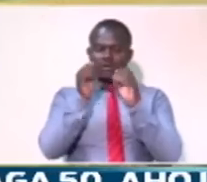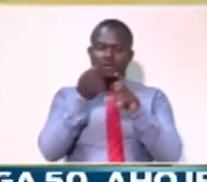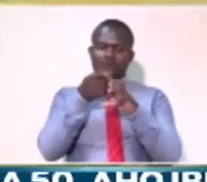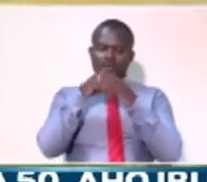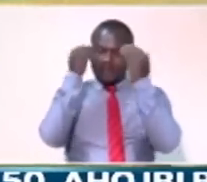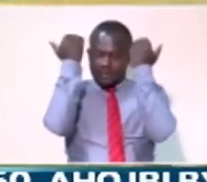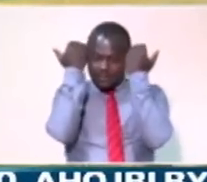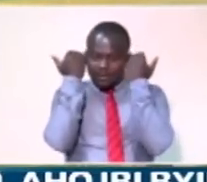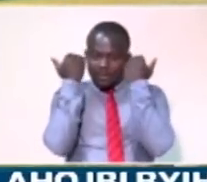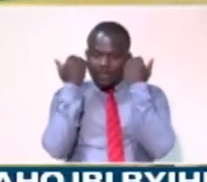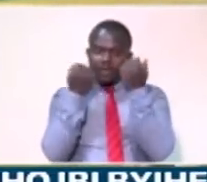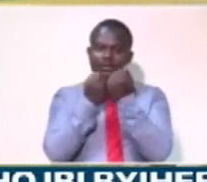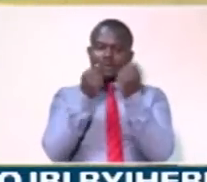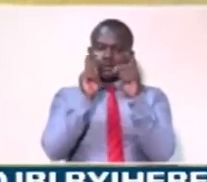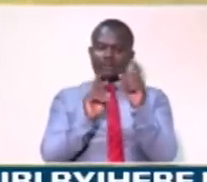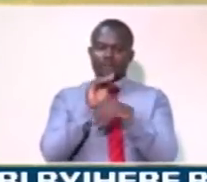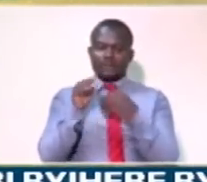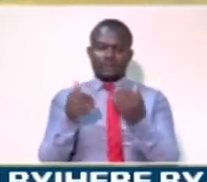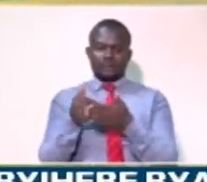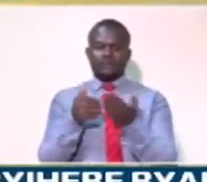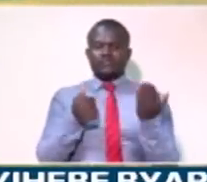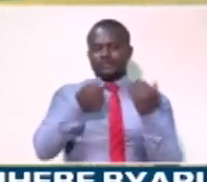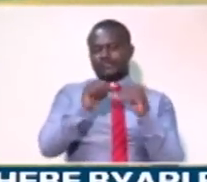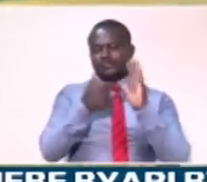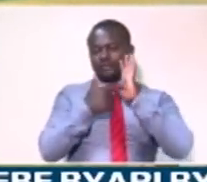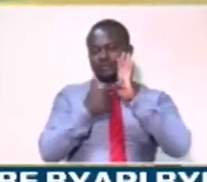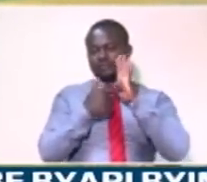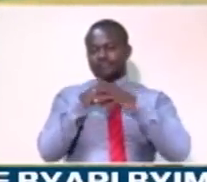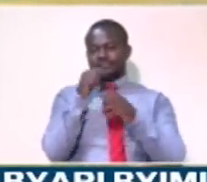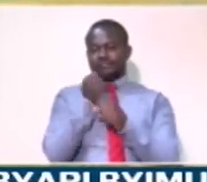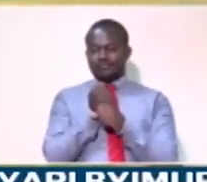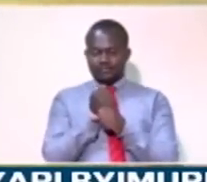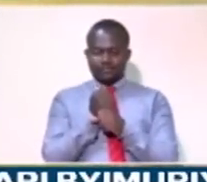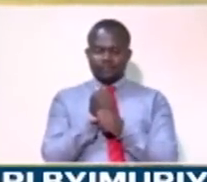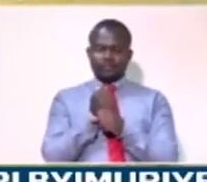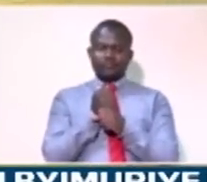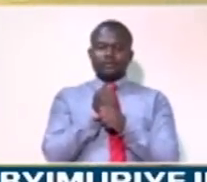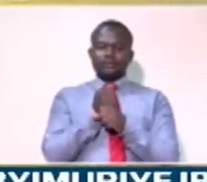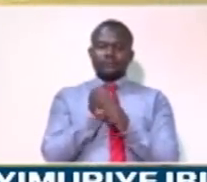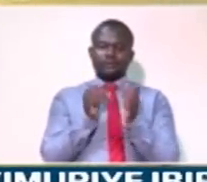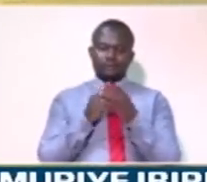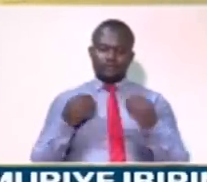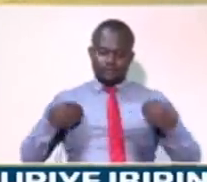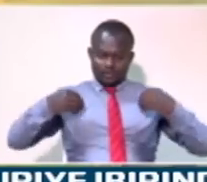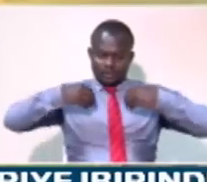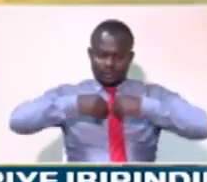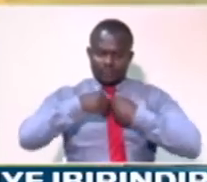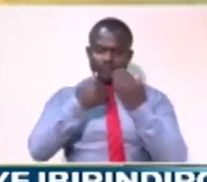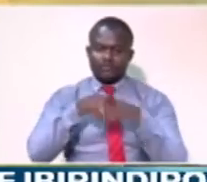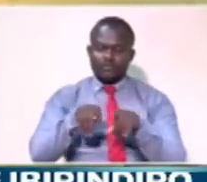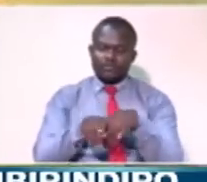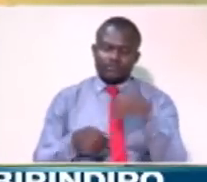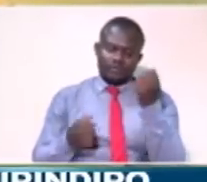rukiko wunganira umuntu wari we wese we rero yagaragaye ari mu kazi yambaye ndetse n'imyenda yabugenewe